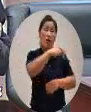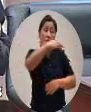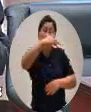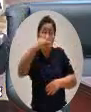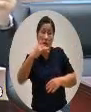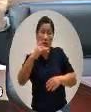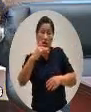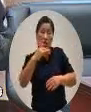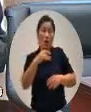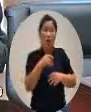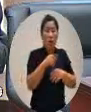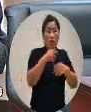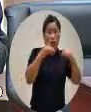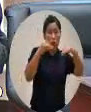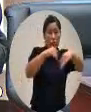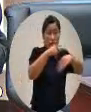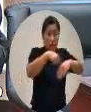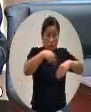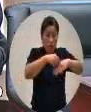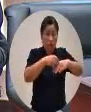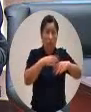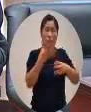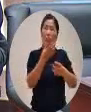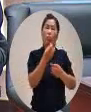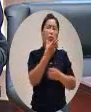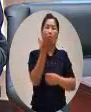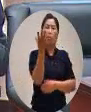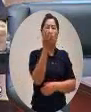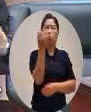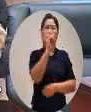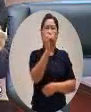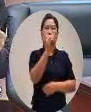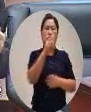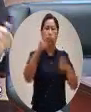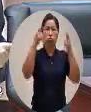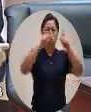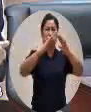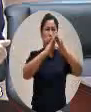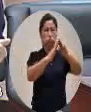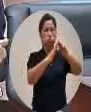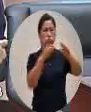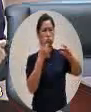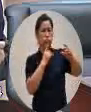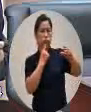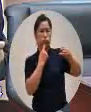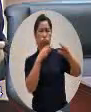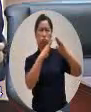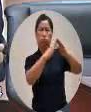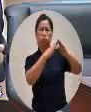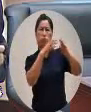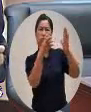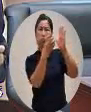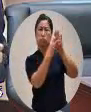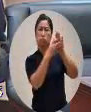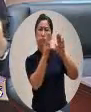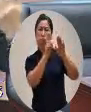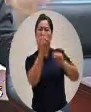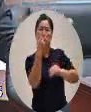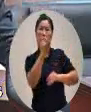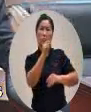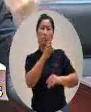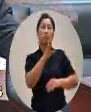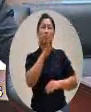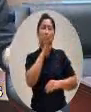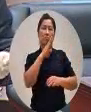庄是這個地方那沒有所謂的高雄市所以有很多鄉親在懷疑說欸是不是他們在